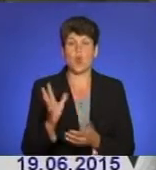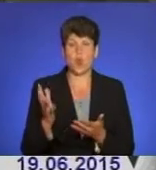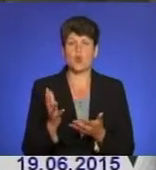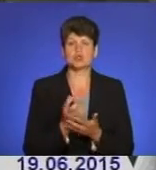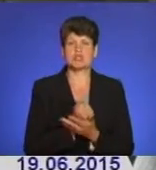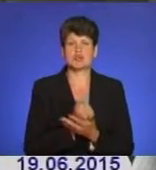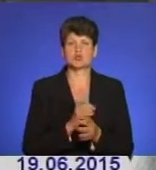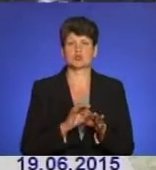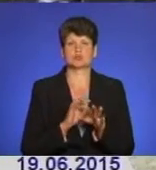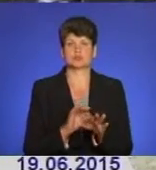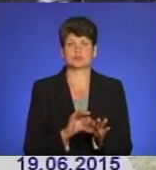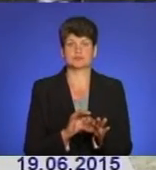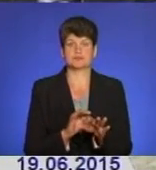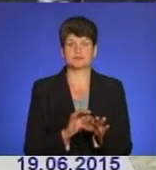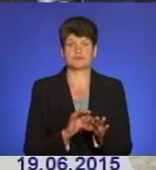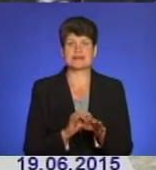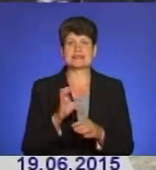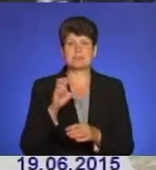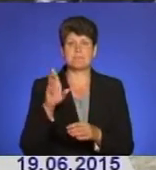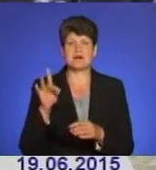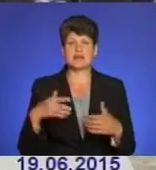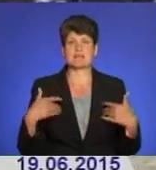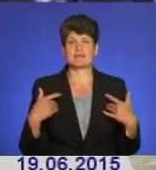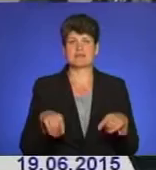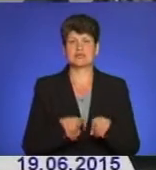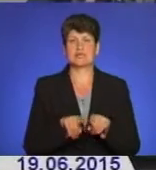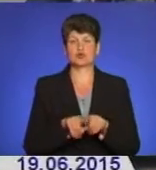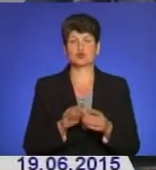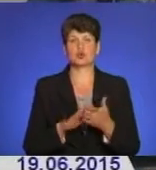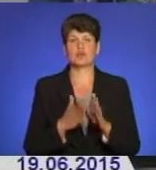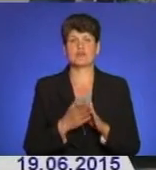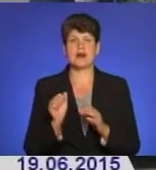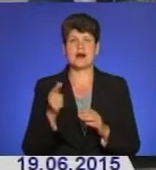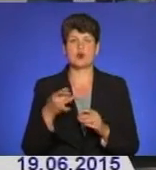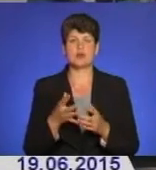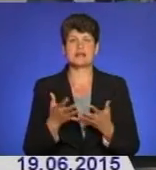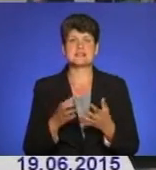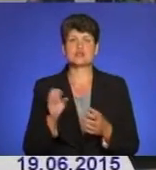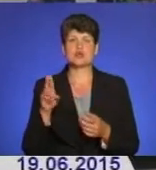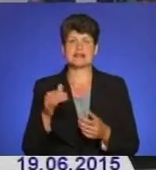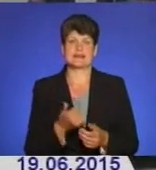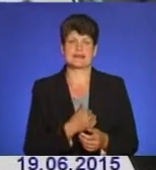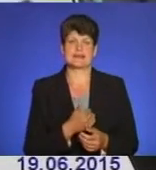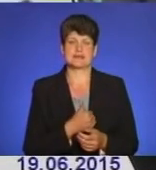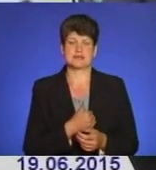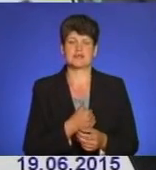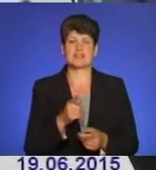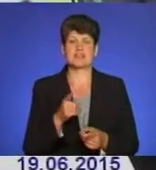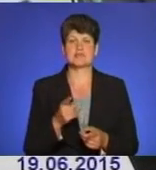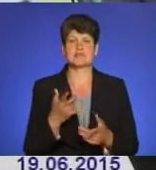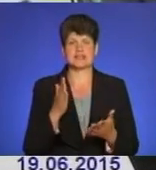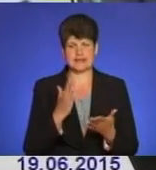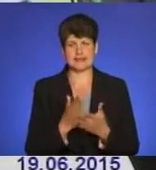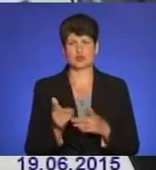удачно проходит. Степан Барна привітав також домовленості з агрохолдингом «Мрія» щодо соціальних ініціатив, у які ті